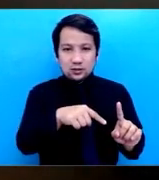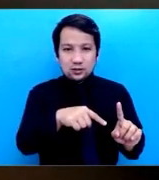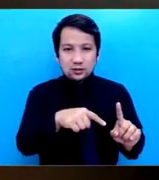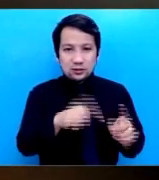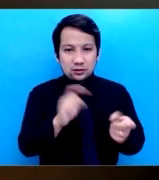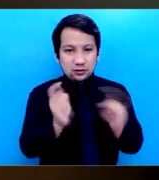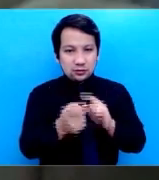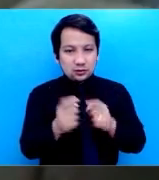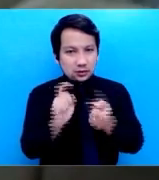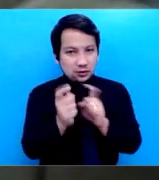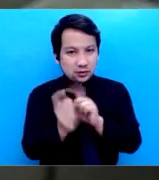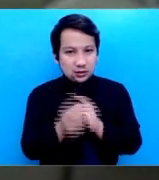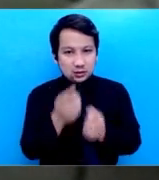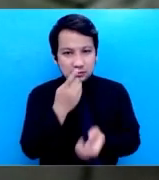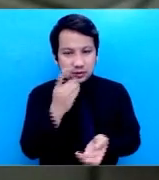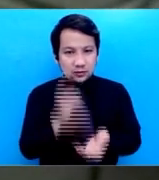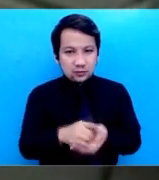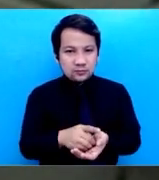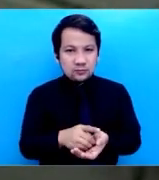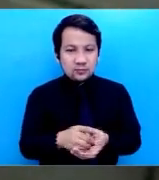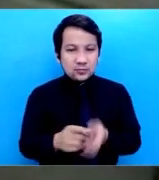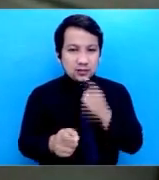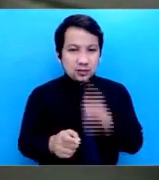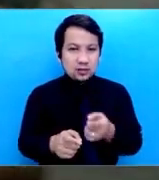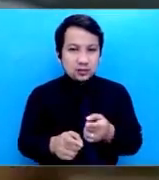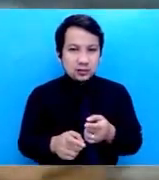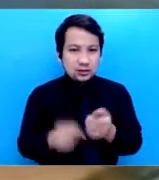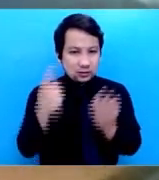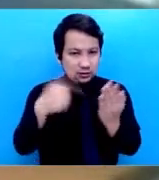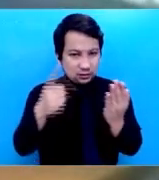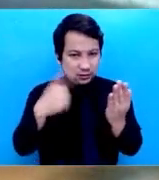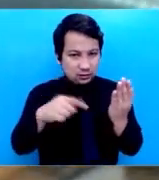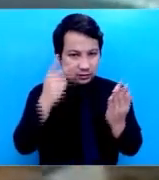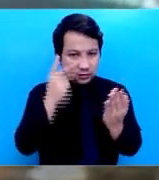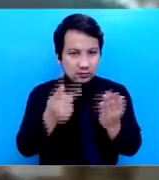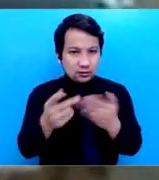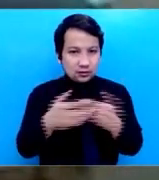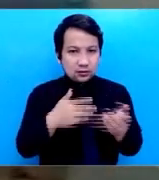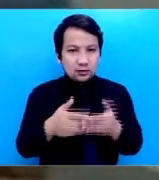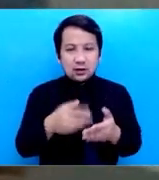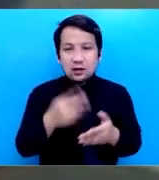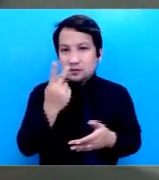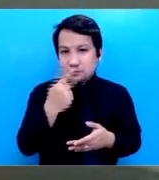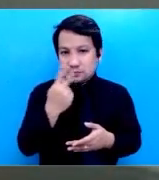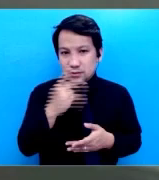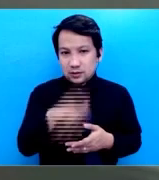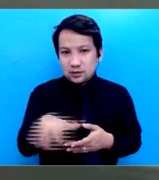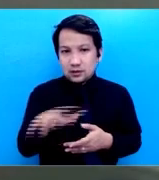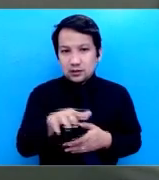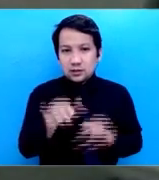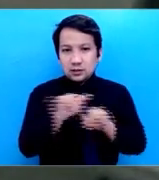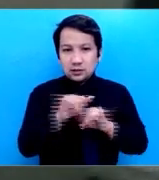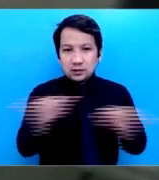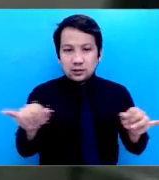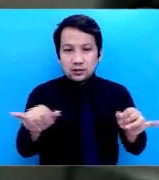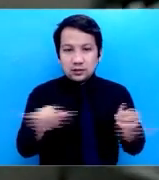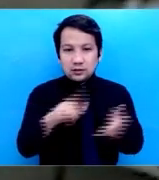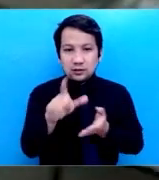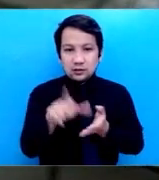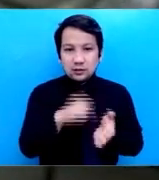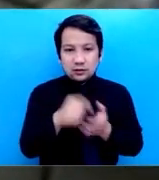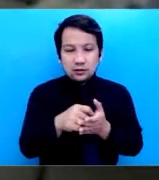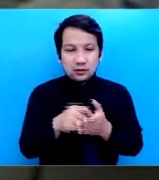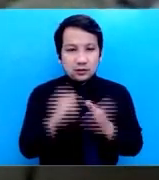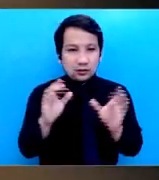mga dokumento. Pero kung sisiyasatin, kitang kulay pink ang mga ito na kamukha ng ibinibigay na vaccination card